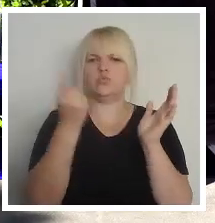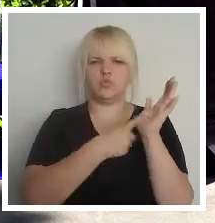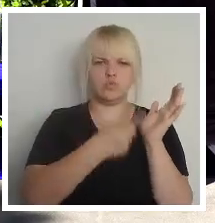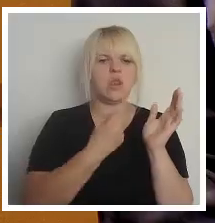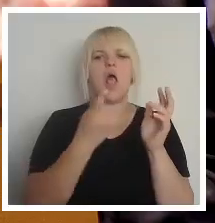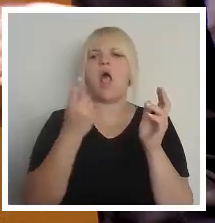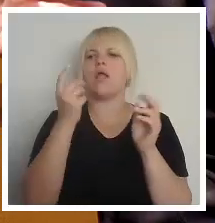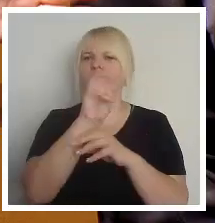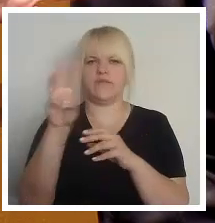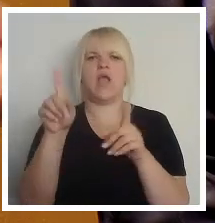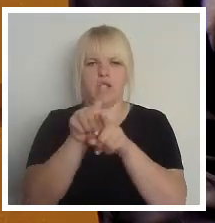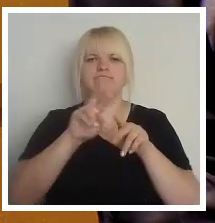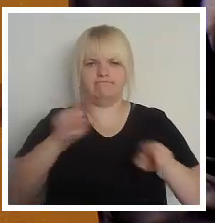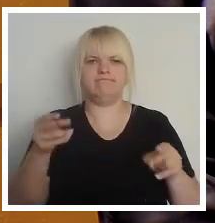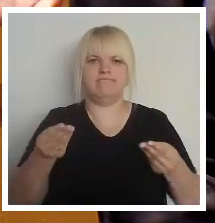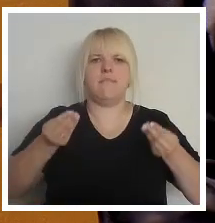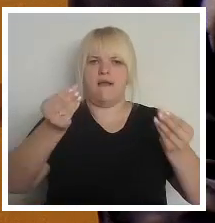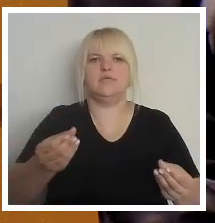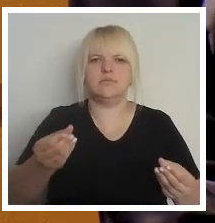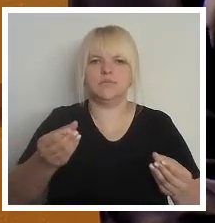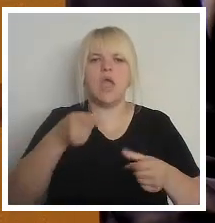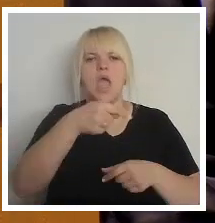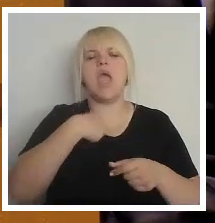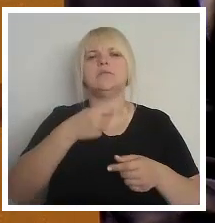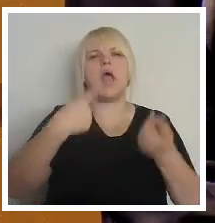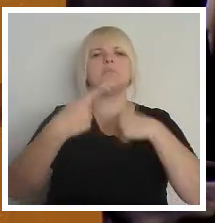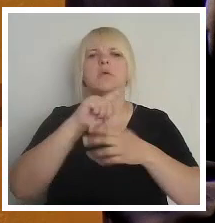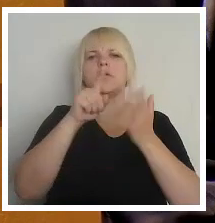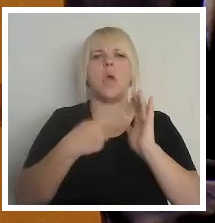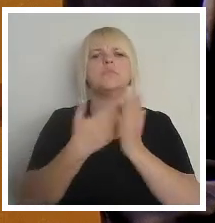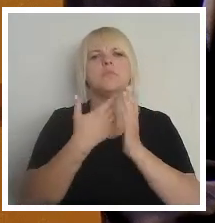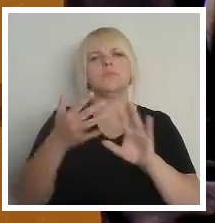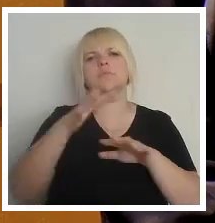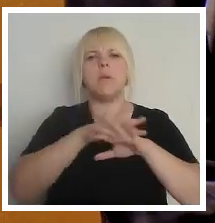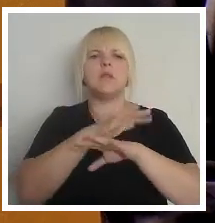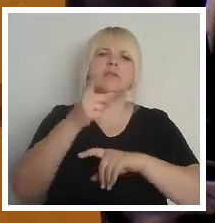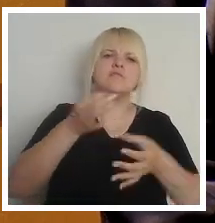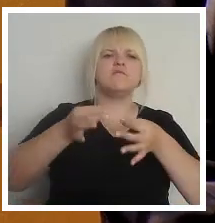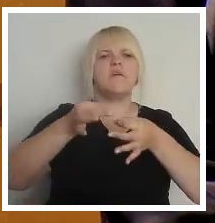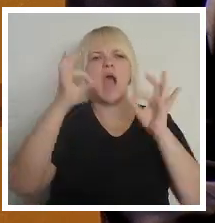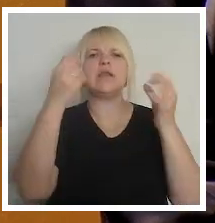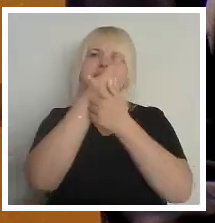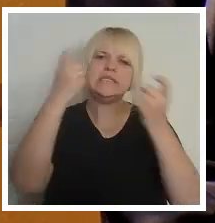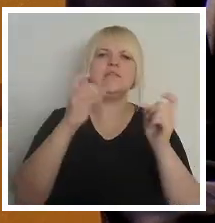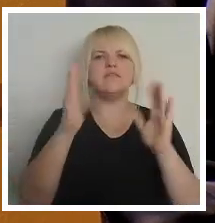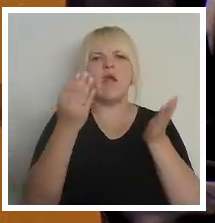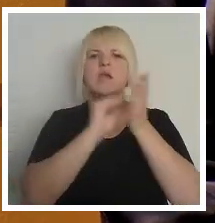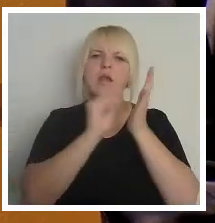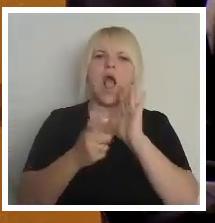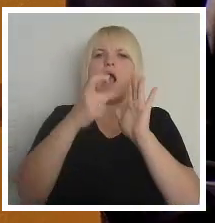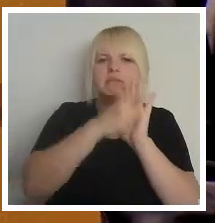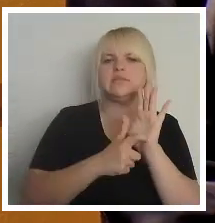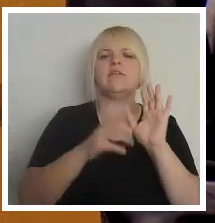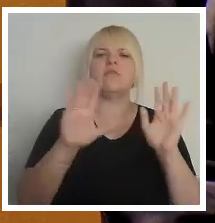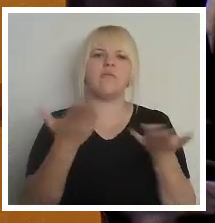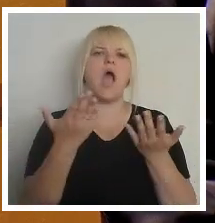es atgriežoties pie tā jautājuma, cik ir sabiedriski svarīgi kaut kādas ziņas vai informācija vai raksti, pētījumi, kad